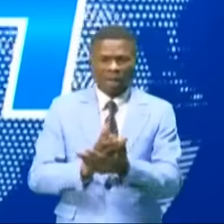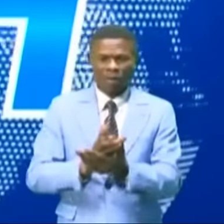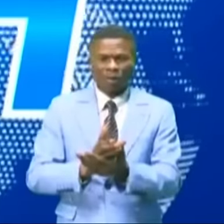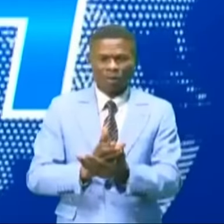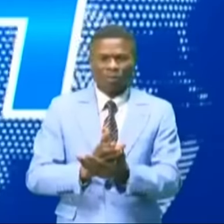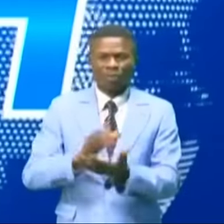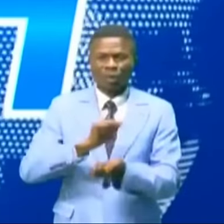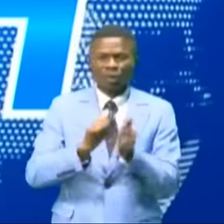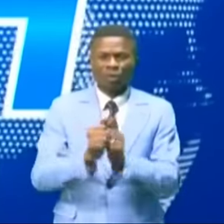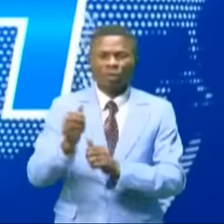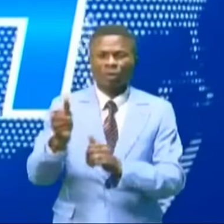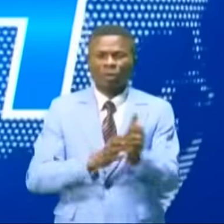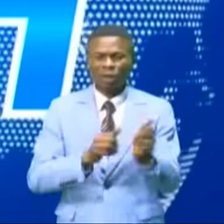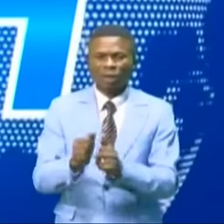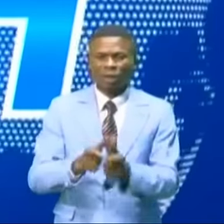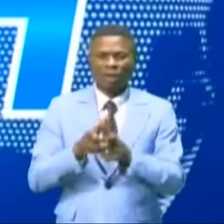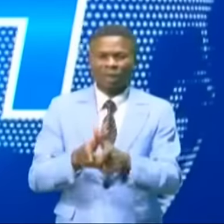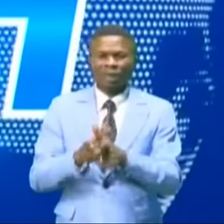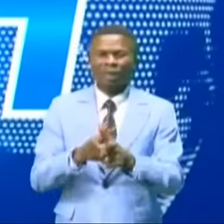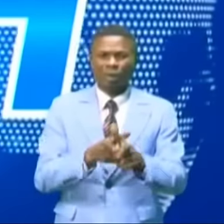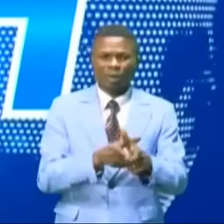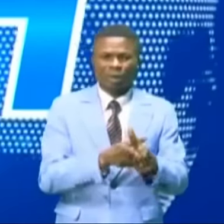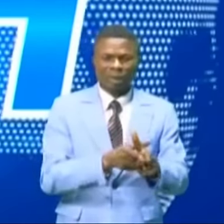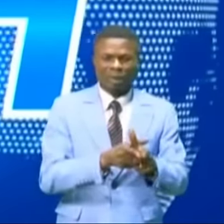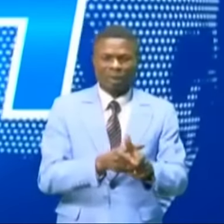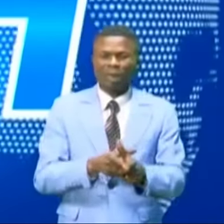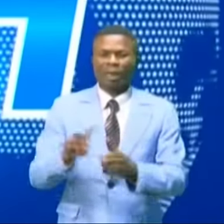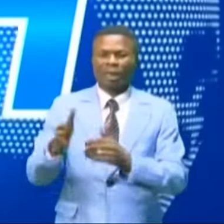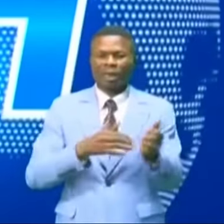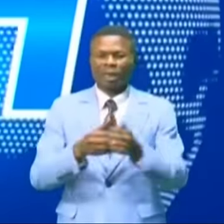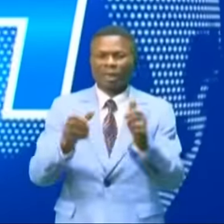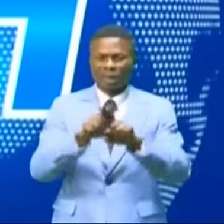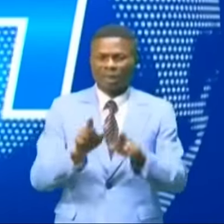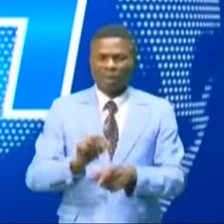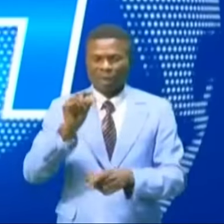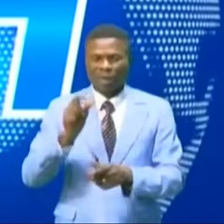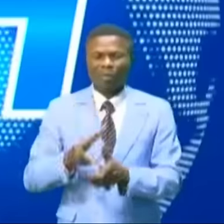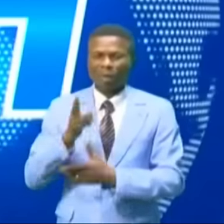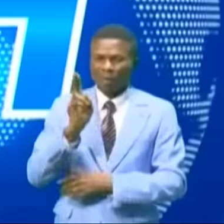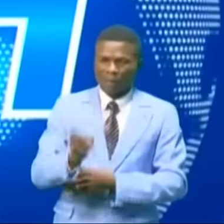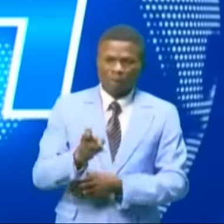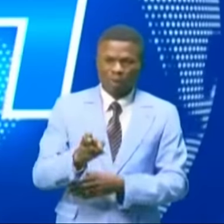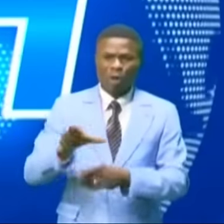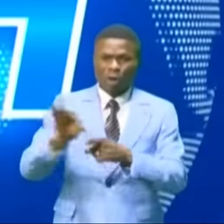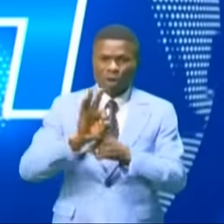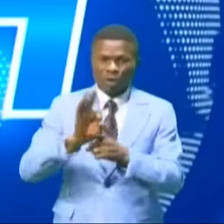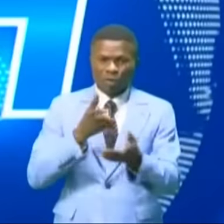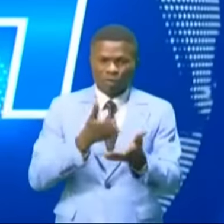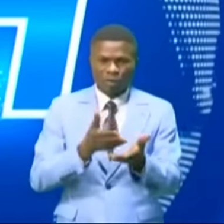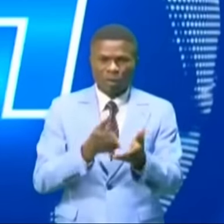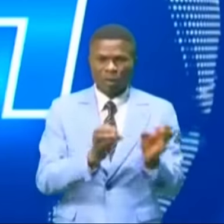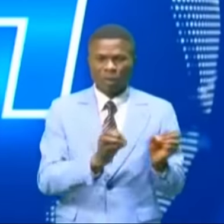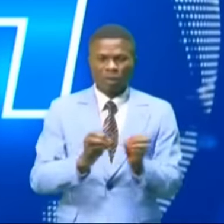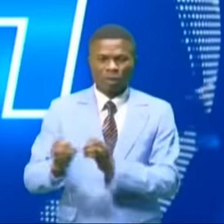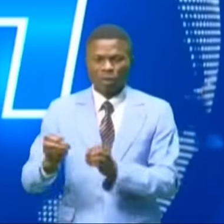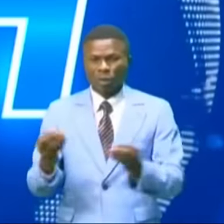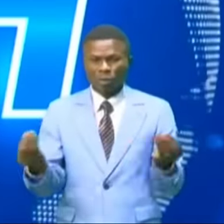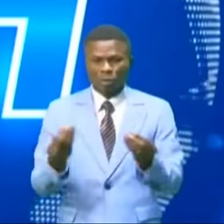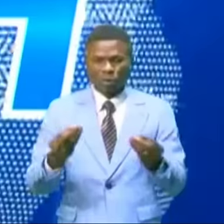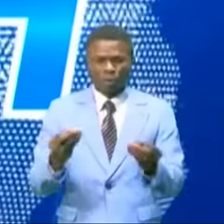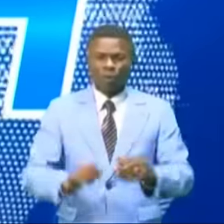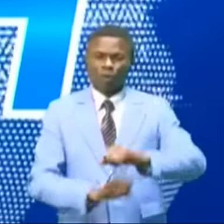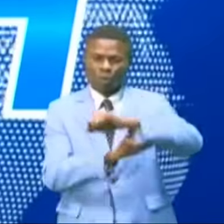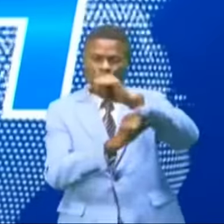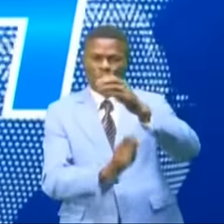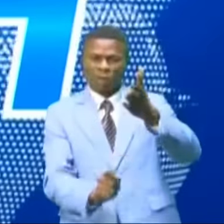la prolifération des armes légères et des petits calibres. Cet atelier est organisé grâce au